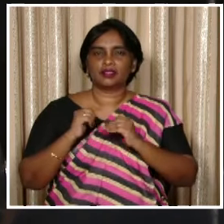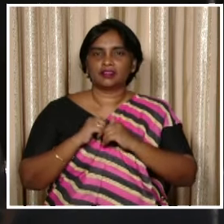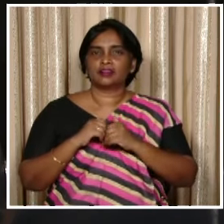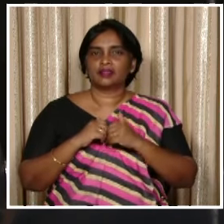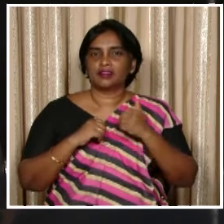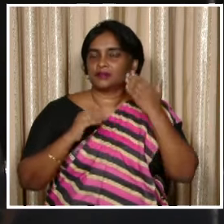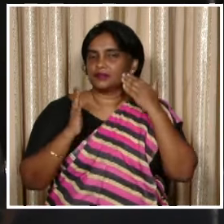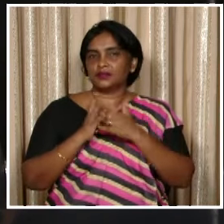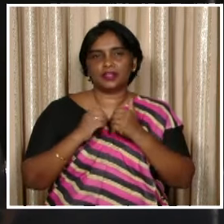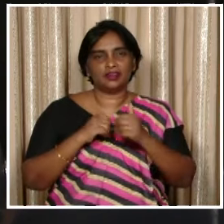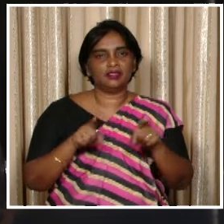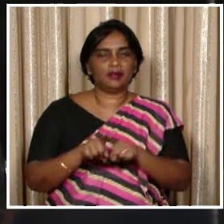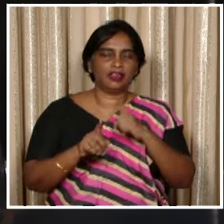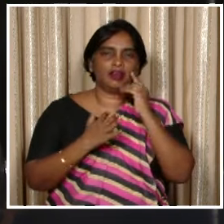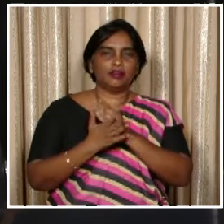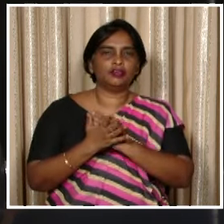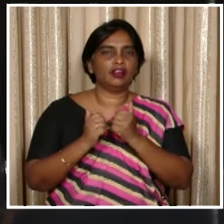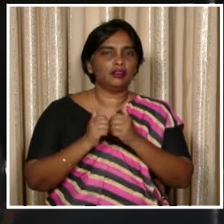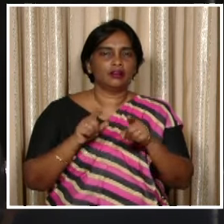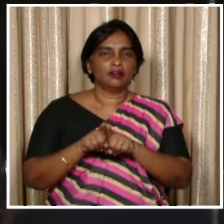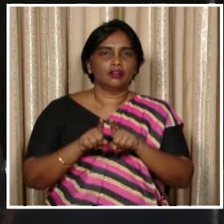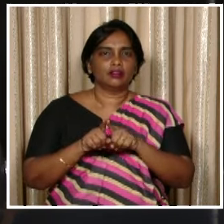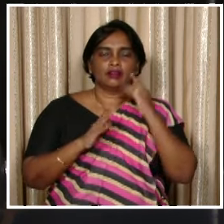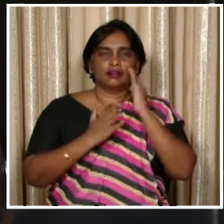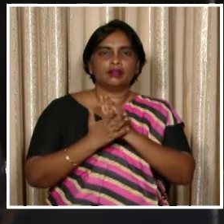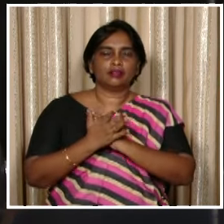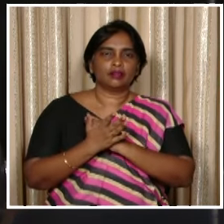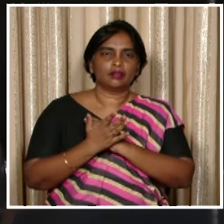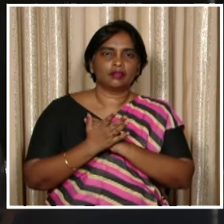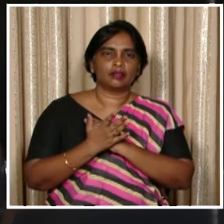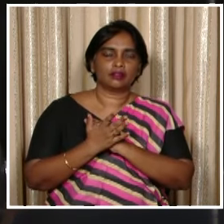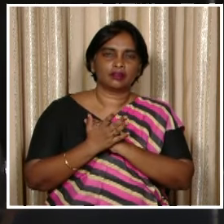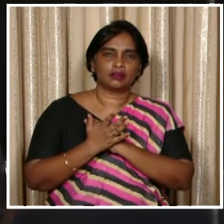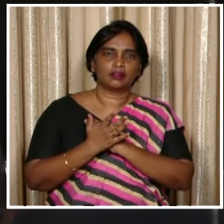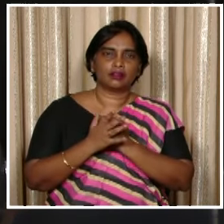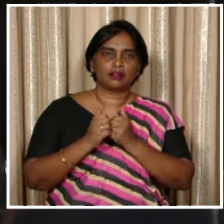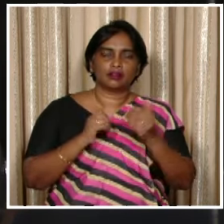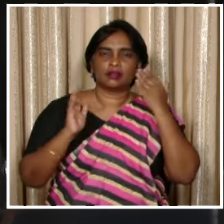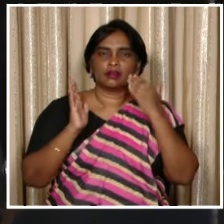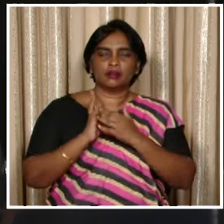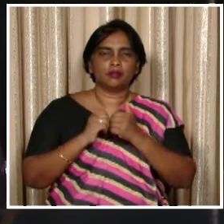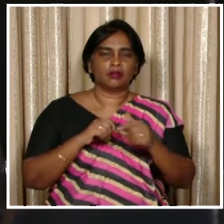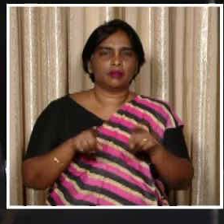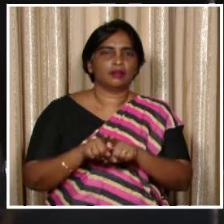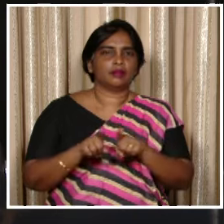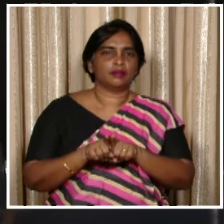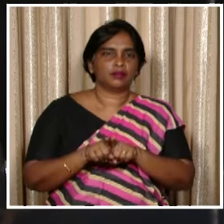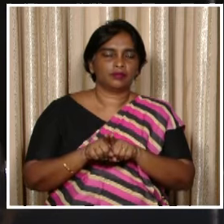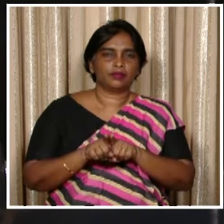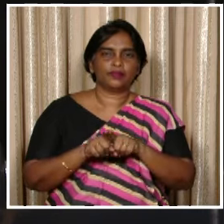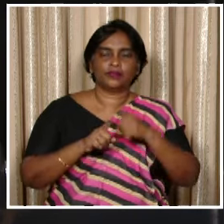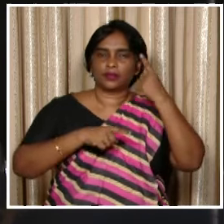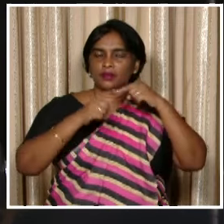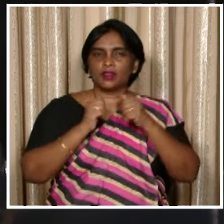අනිත්‍යවට මේවට කරන්නේ නෑ. ඉතින් එනිසා රජයේ සම්බන්ධයෙන් වහම ක්‍රියාත්මක විය යුතුයි. මම ජනාධිපතිවරයාට මුදල් ඇමතිවරයා හැටියට ලියුමක්ත්